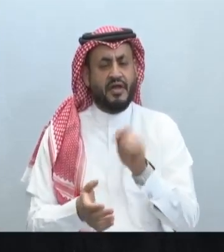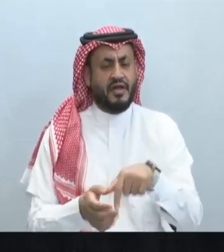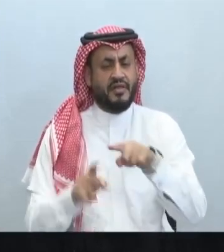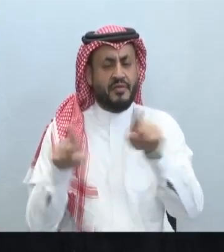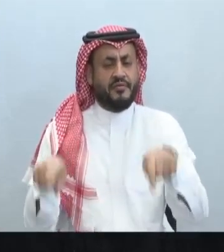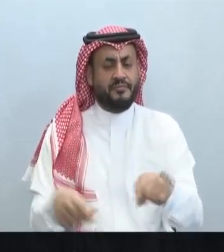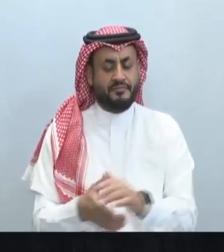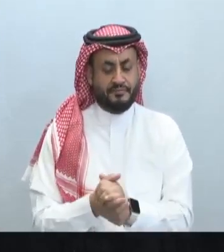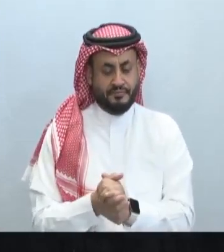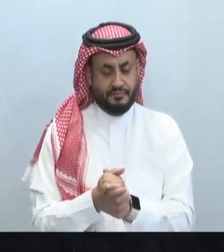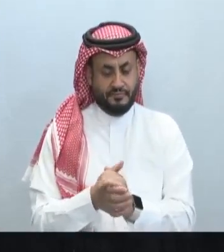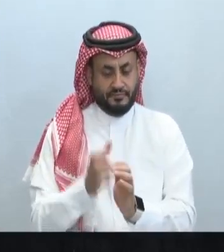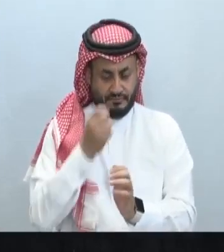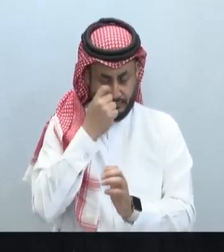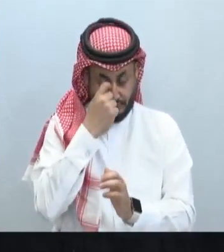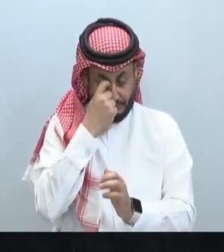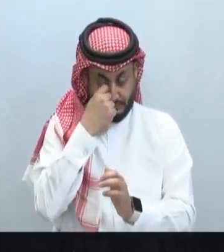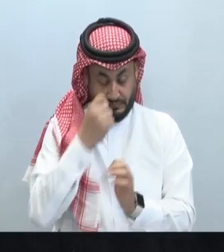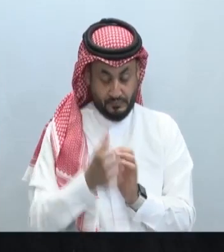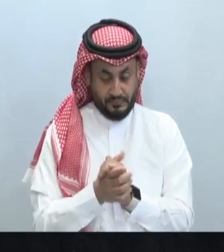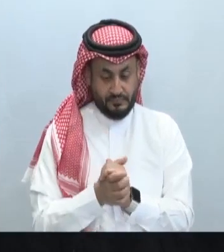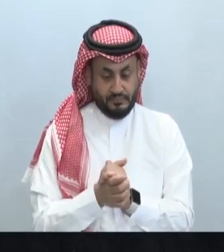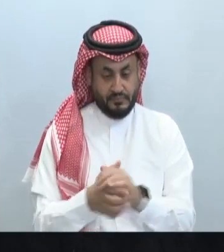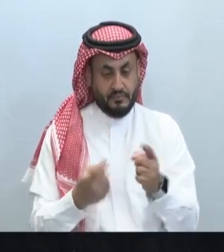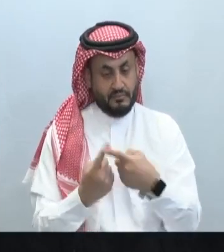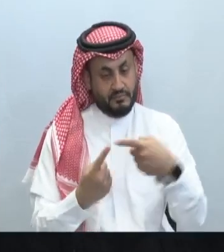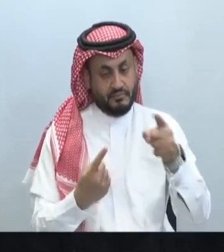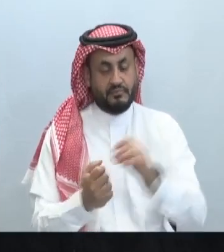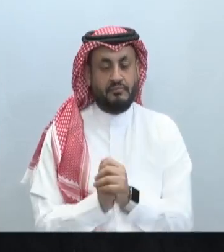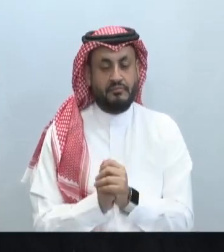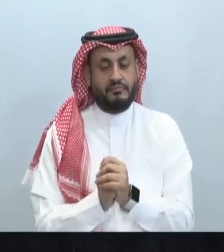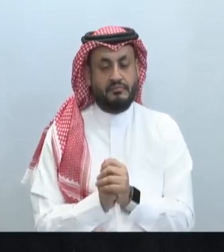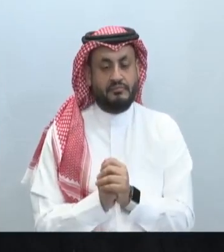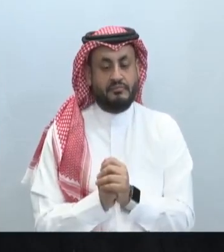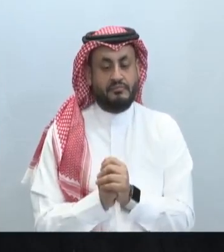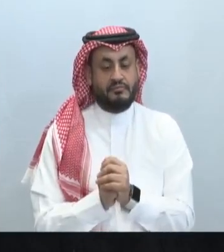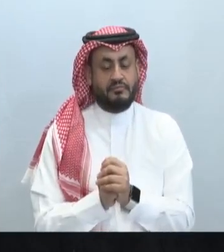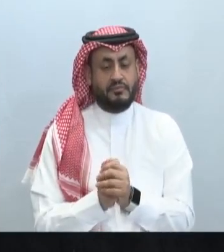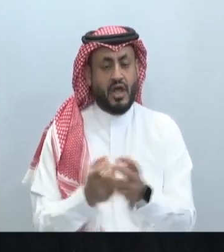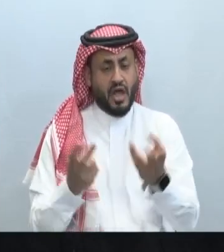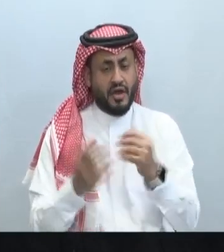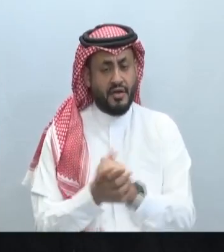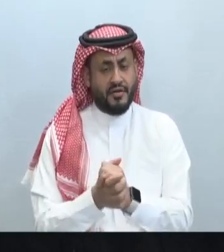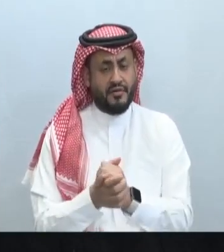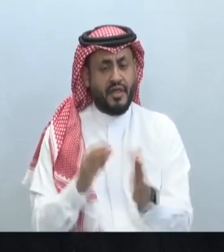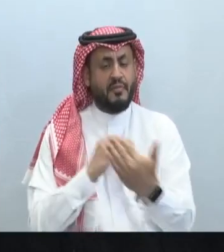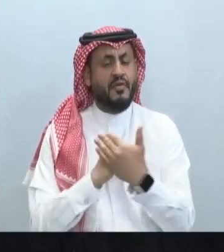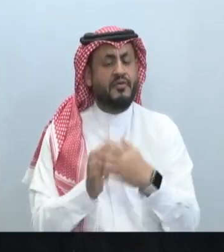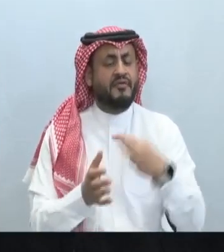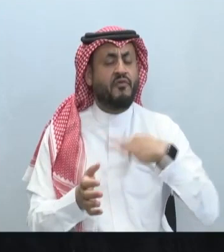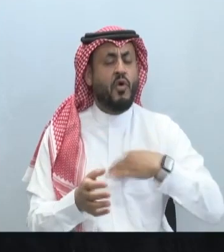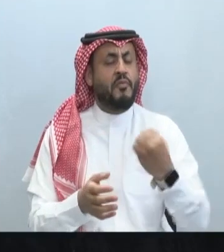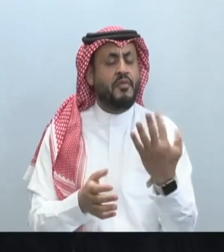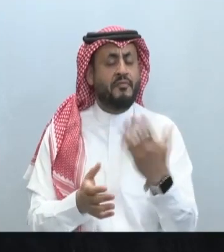من الحديث طيب هذه فائده وايضا يا ابنائي الفوائد كثيره